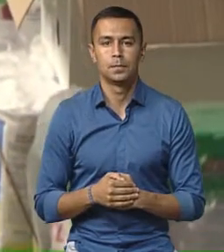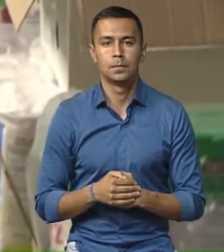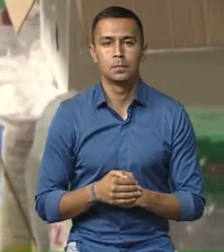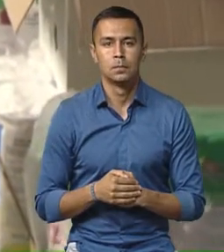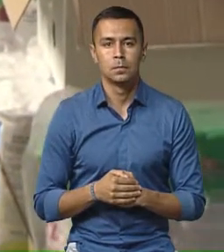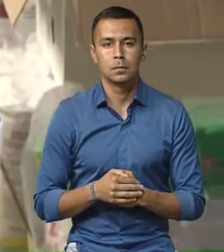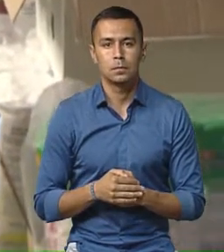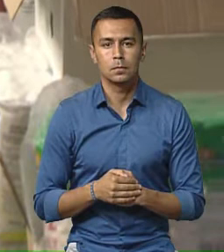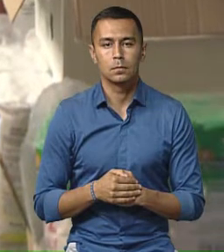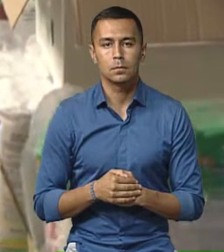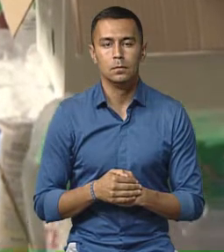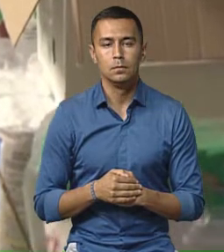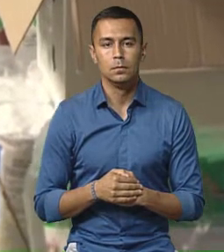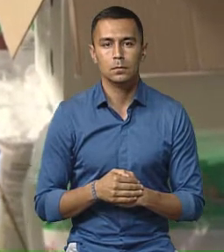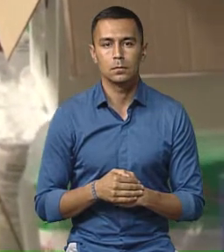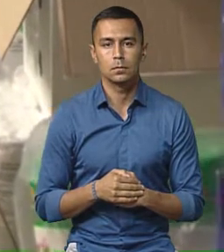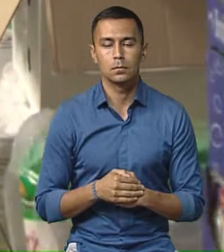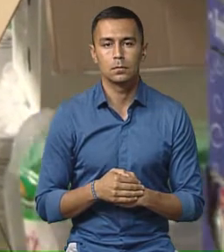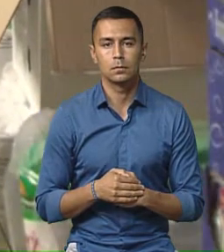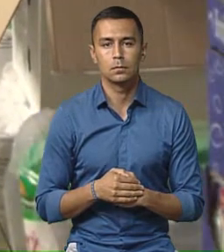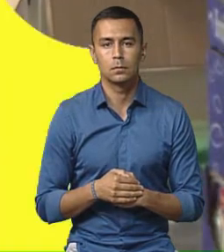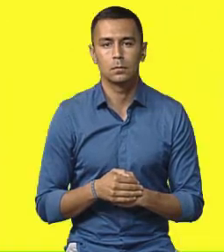Мовчан, новини на Суспільному, Хмельницький.